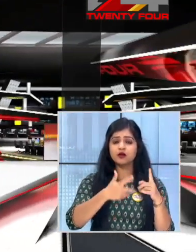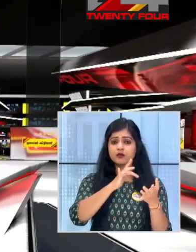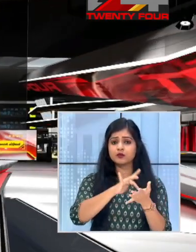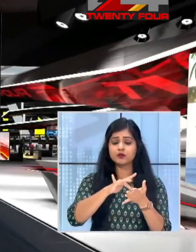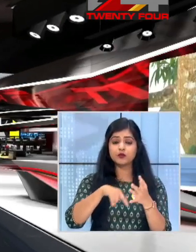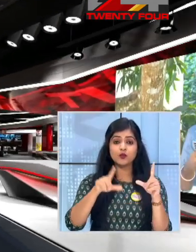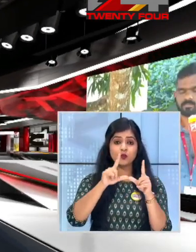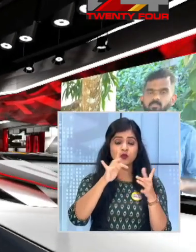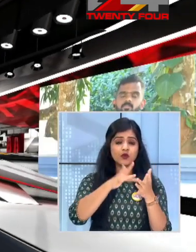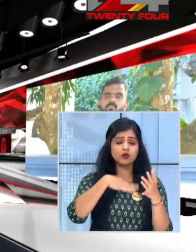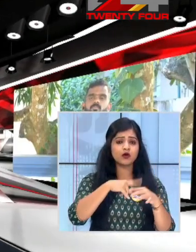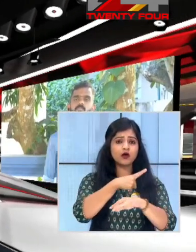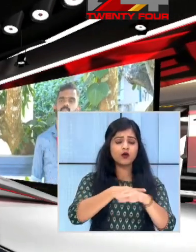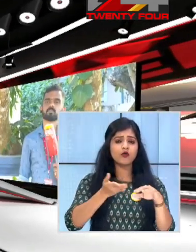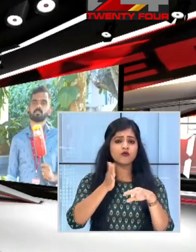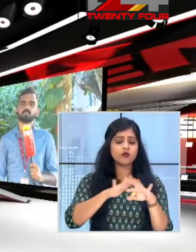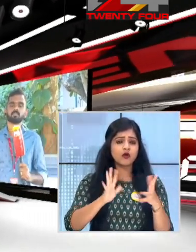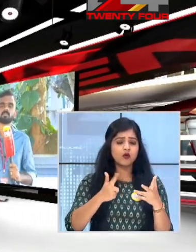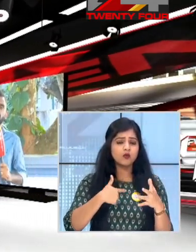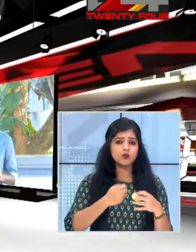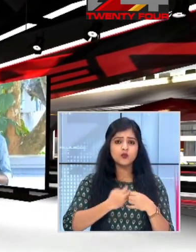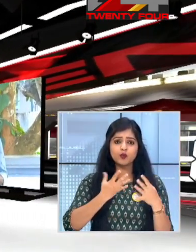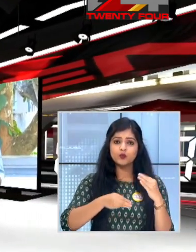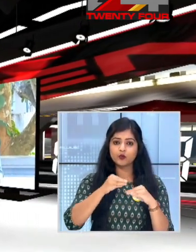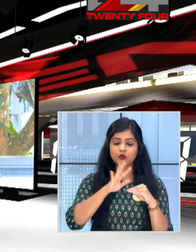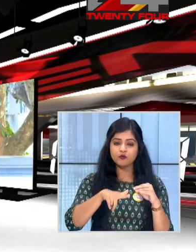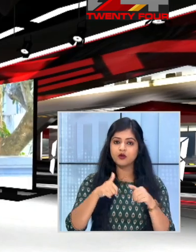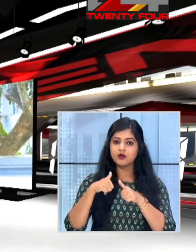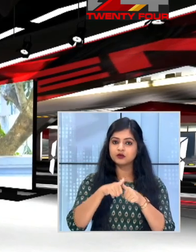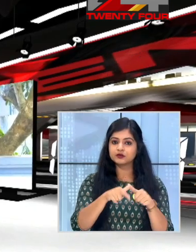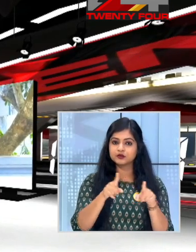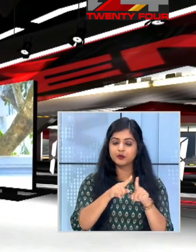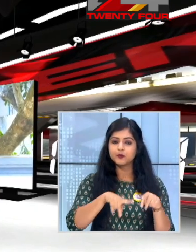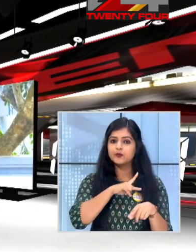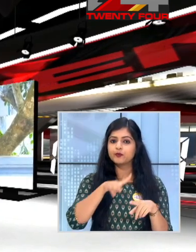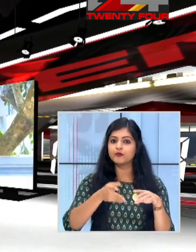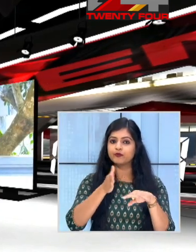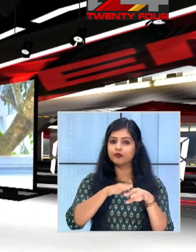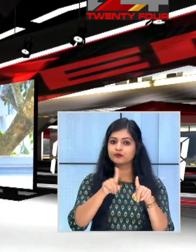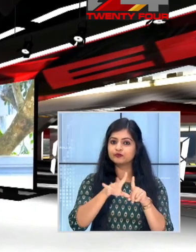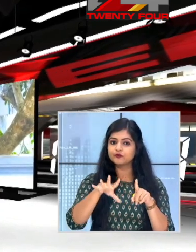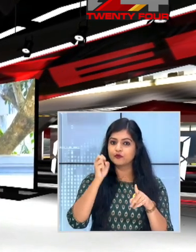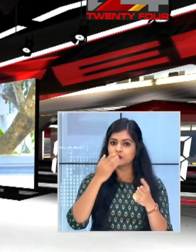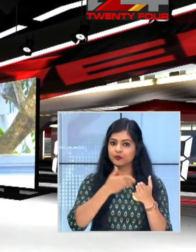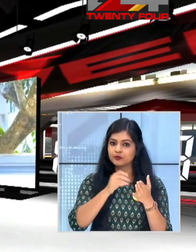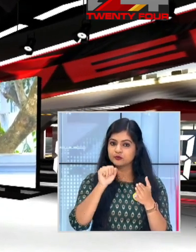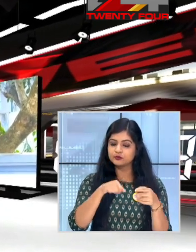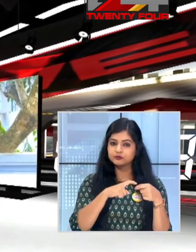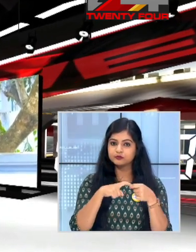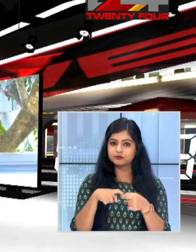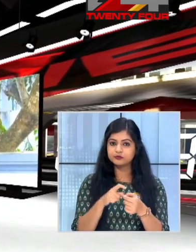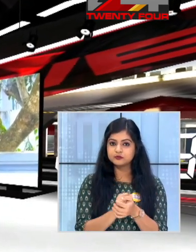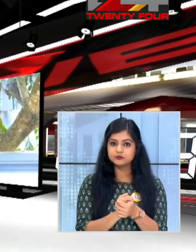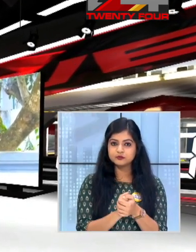ഈ വയനാട്ടിൽ ഇത്രയും കടുവകൾ എവിടെ എന്ന് ആശ്ചര്യപ്പെടുന്നുണ്ടായിരുന്നു. അതിനുള്ള മറുപടിയല്ലേ ഈ കടുവയുടെ വരവ് എവിടെ നിന്നാണെന്നുള്ള കൃത്യമായ വിവരം?